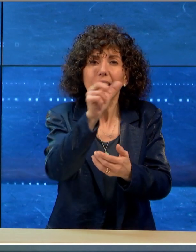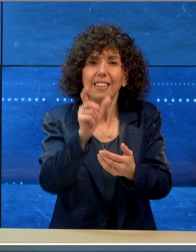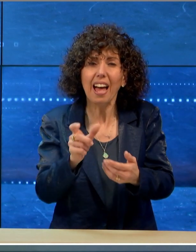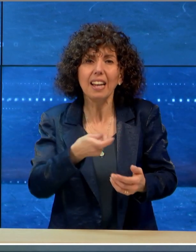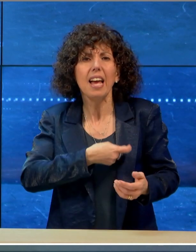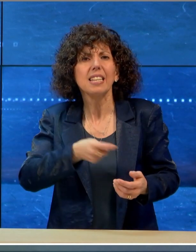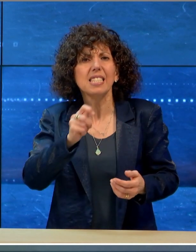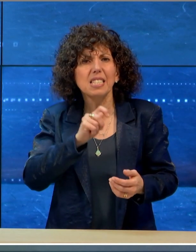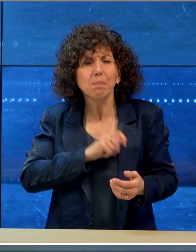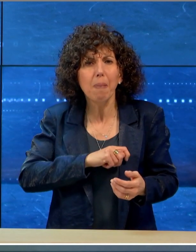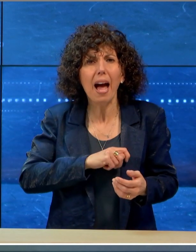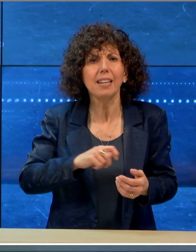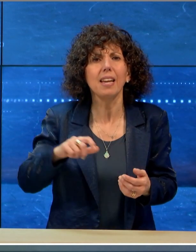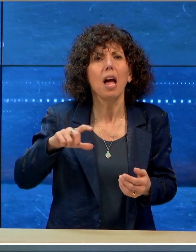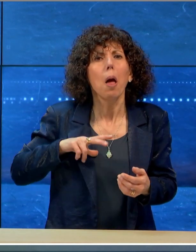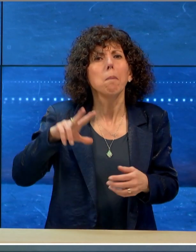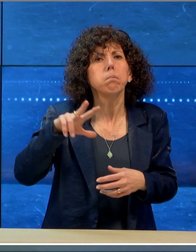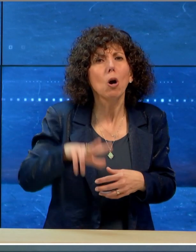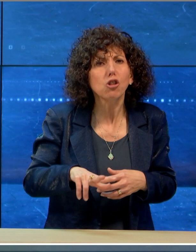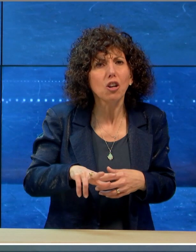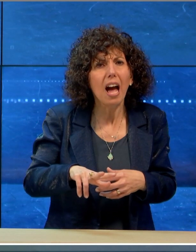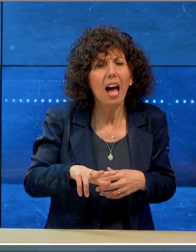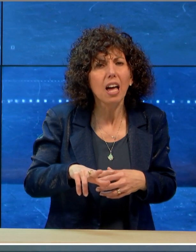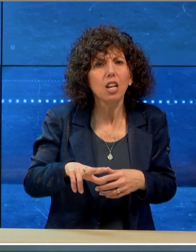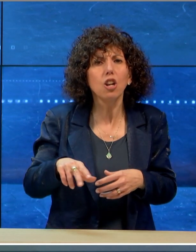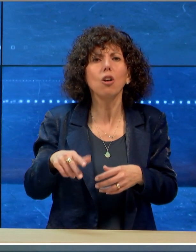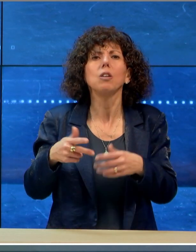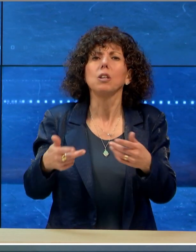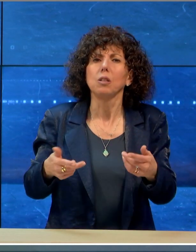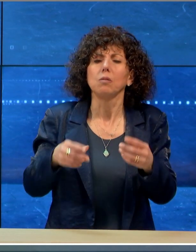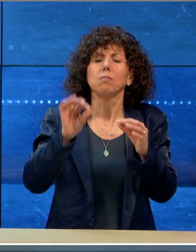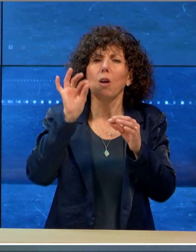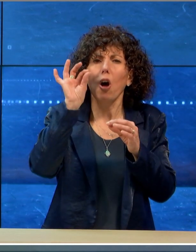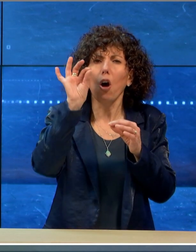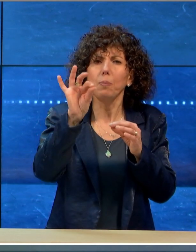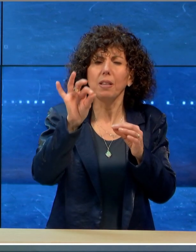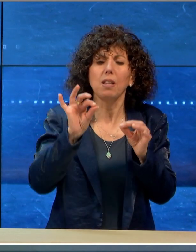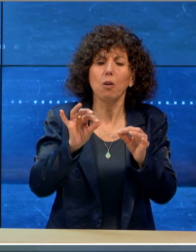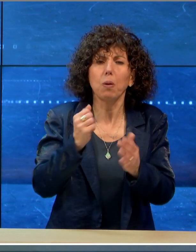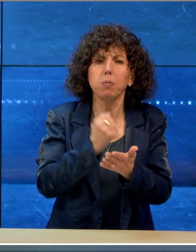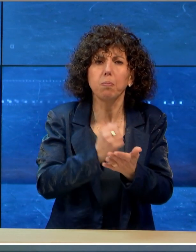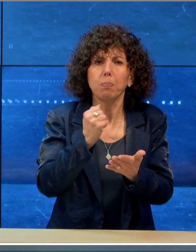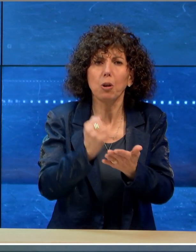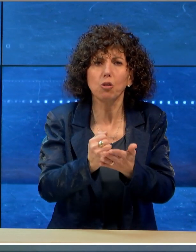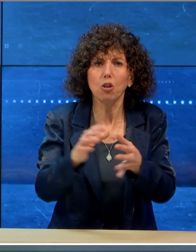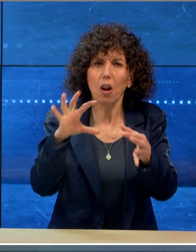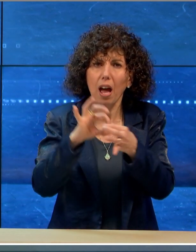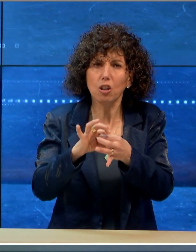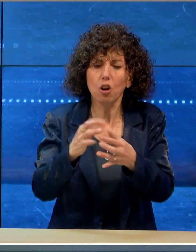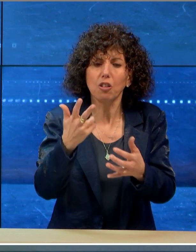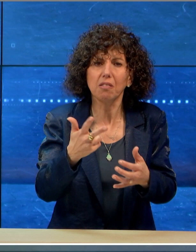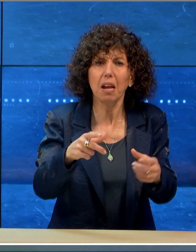Spagna e Portogallo dando corso alle finalità del protocollo tra i